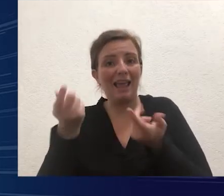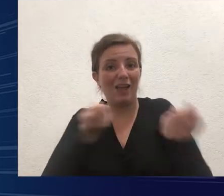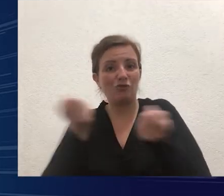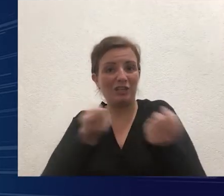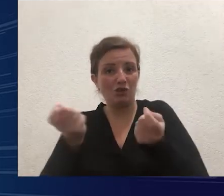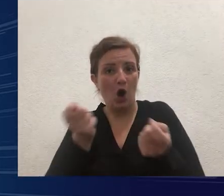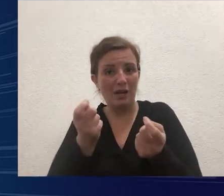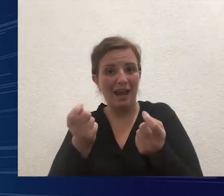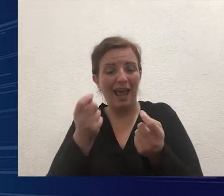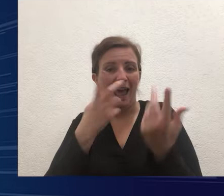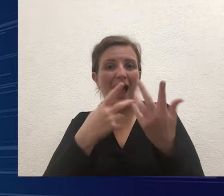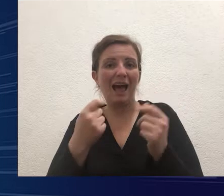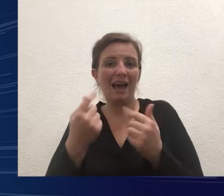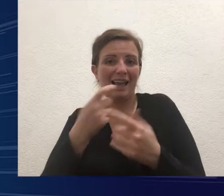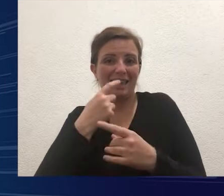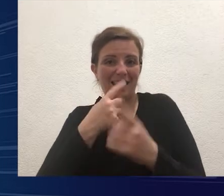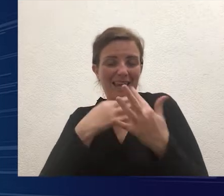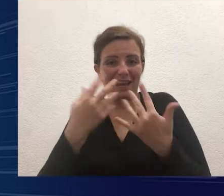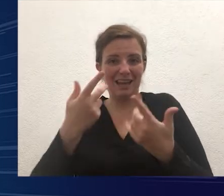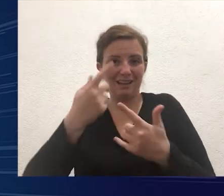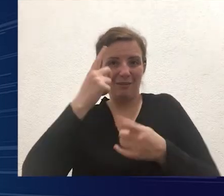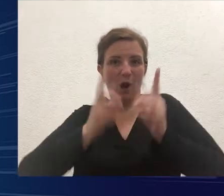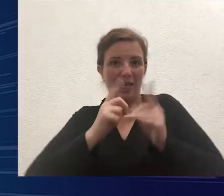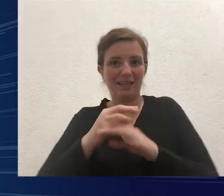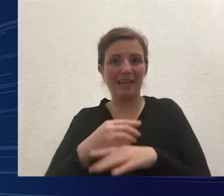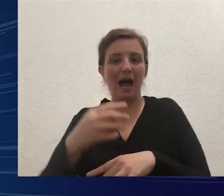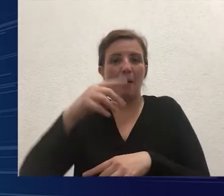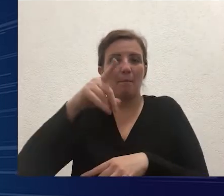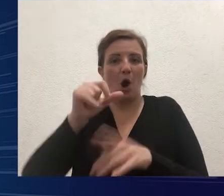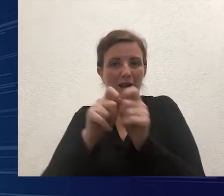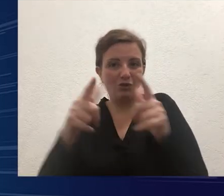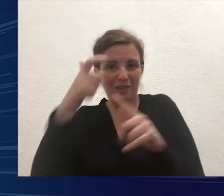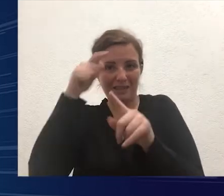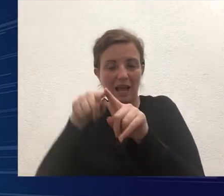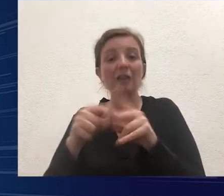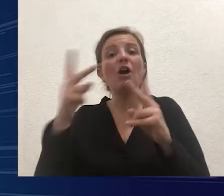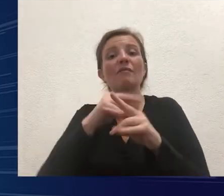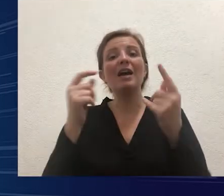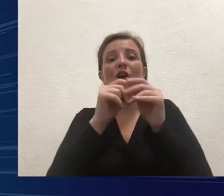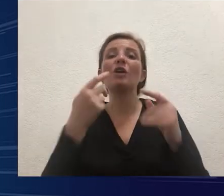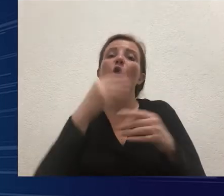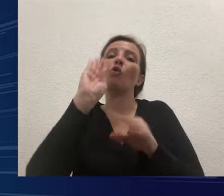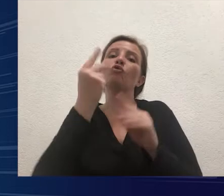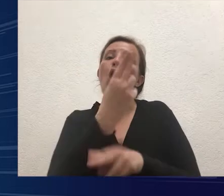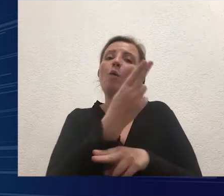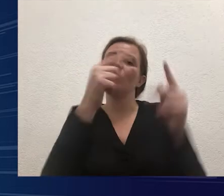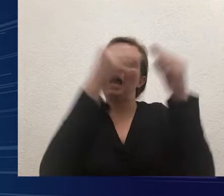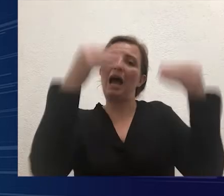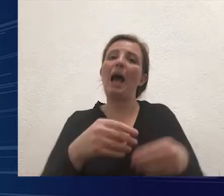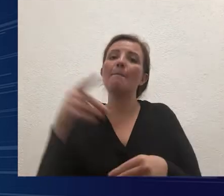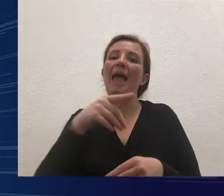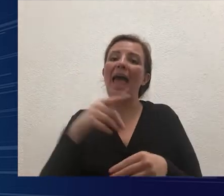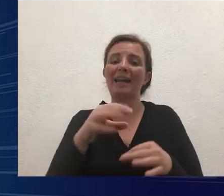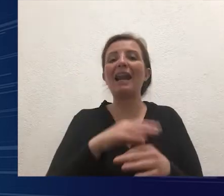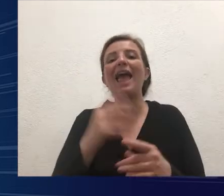delle esecuzioni della polis si vede chiarissimamente nelle pitassio di pericle che